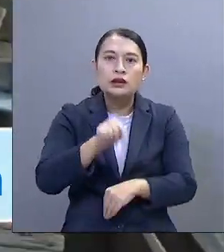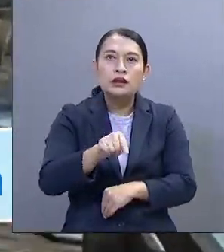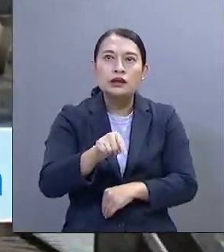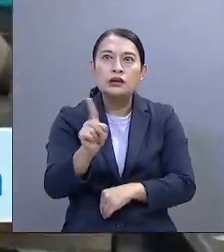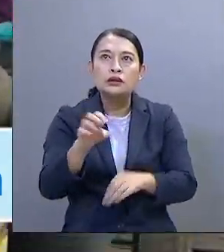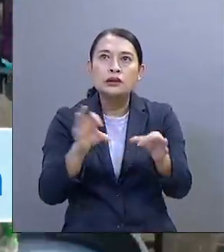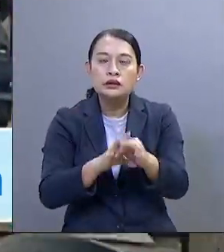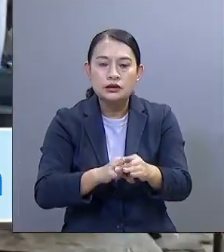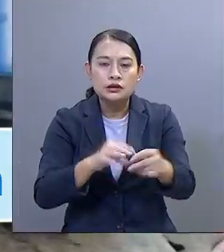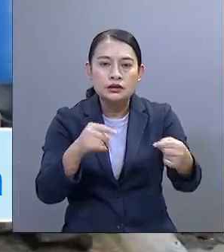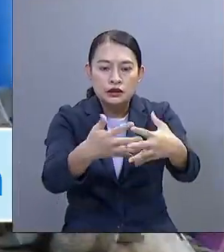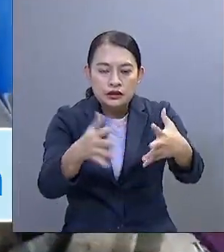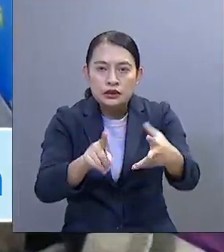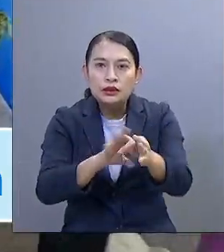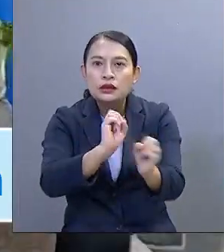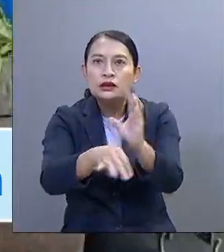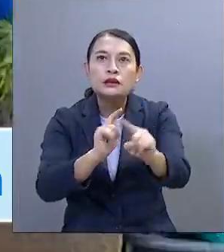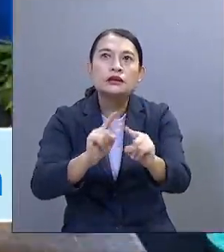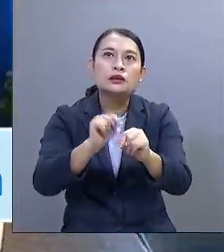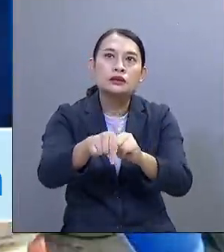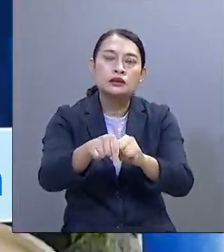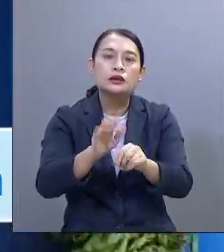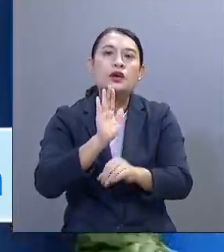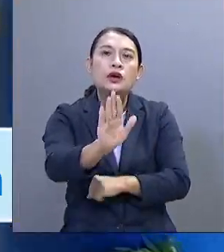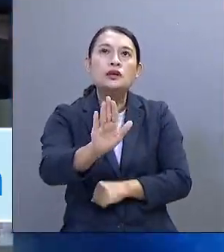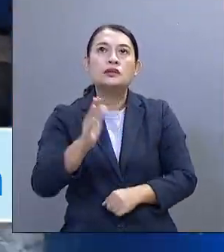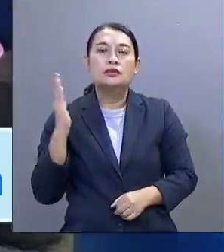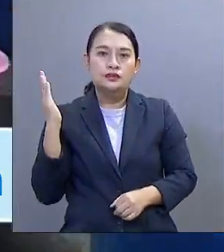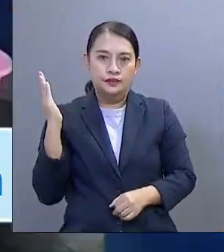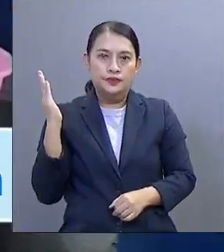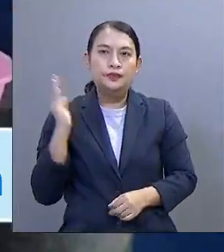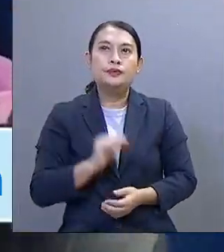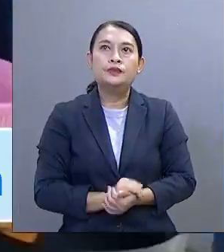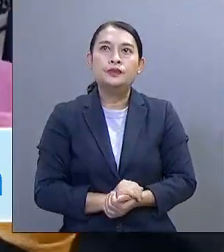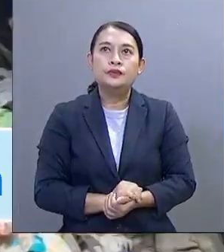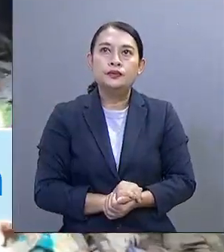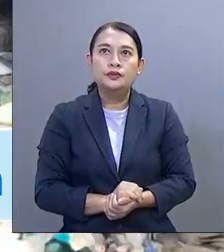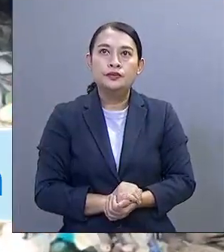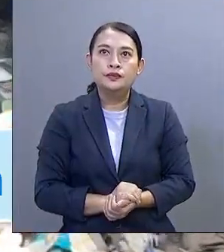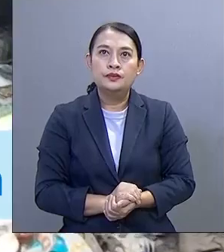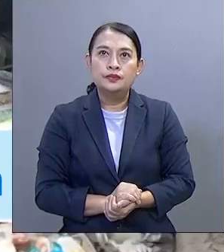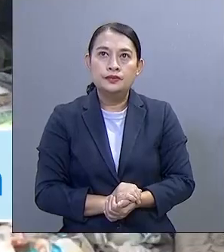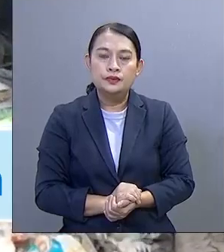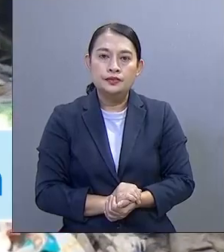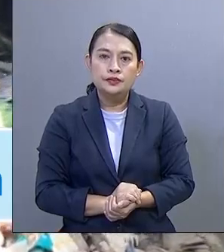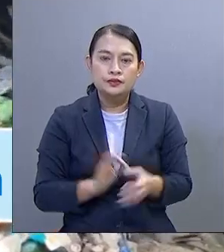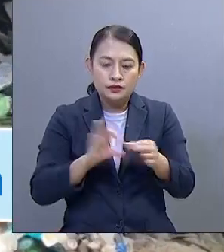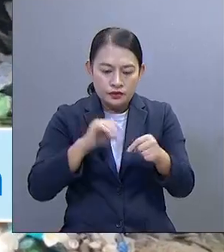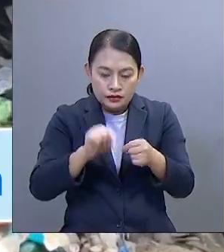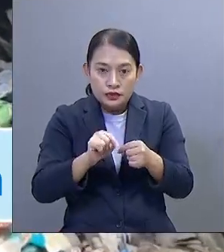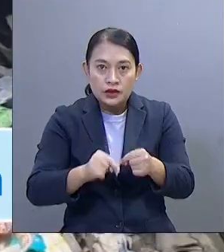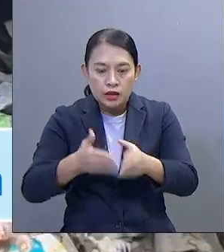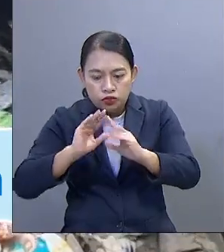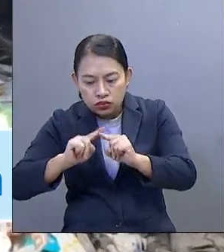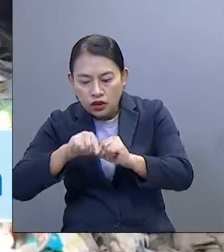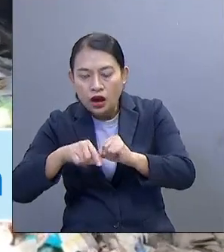กขยะรวมถงขอบเขตในการครอบครองพื้นที่กรณีทเปพ้ที่ล่อแหลมถ้ามีการหมุกลุกใหม่ก็ตองบริ